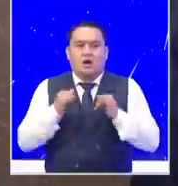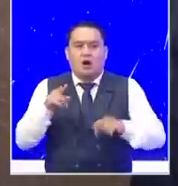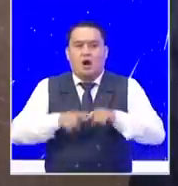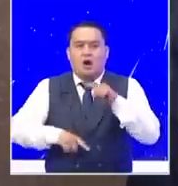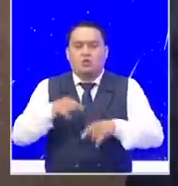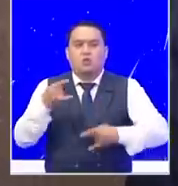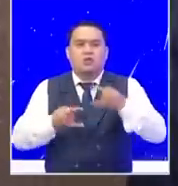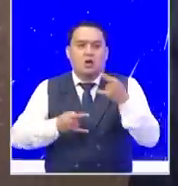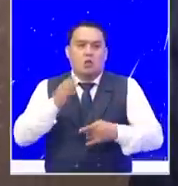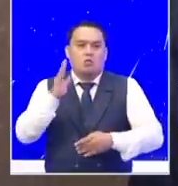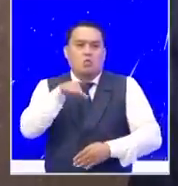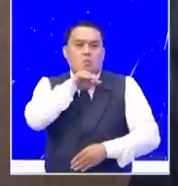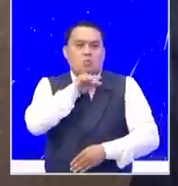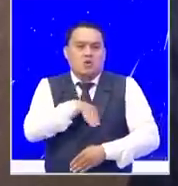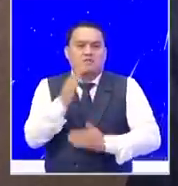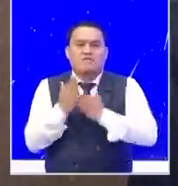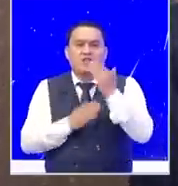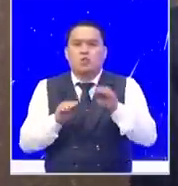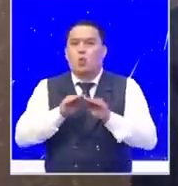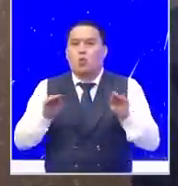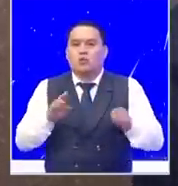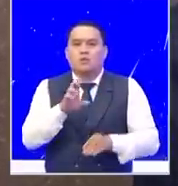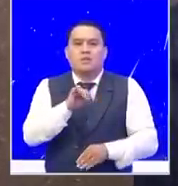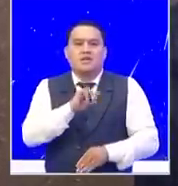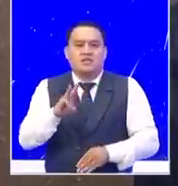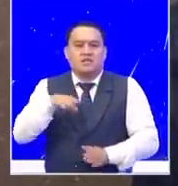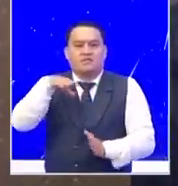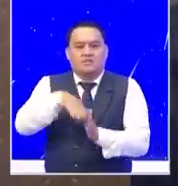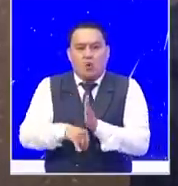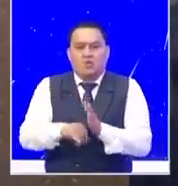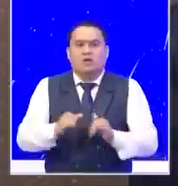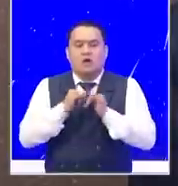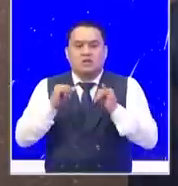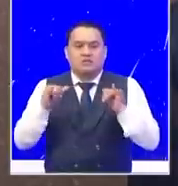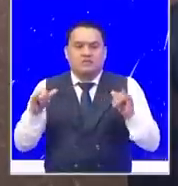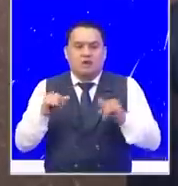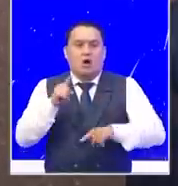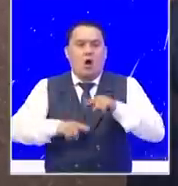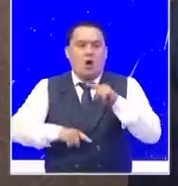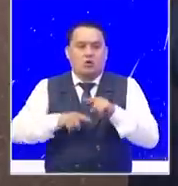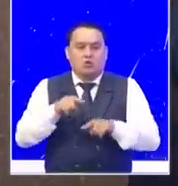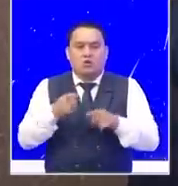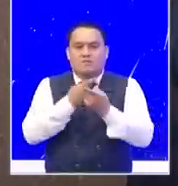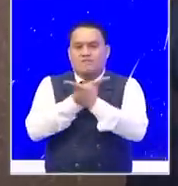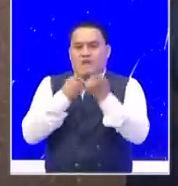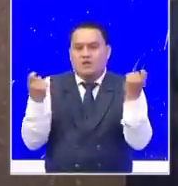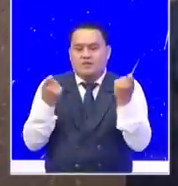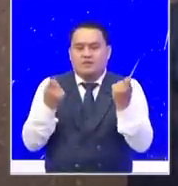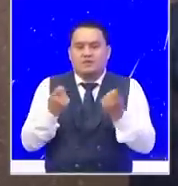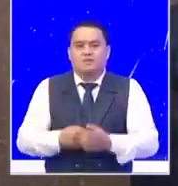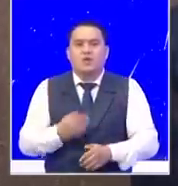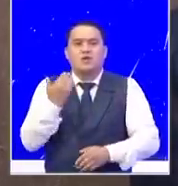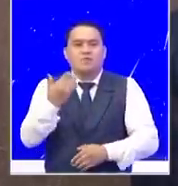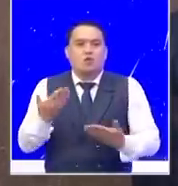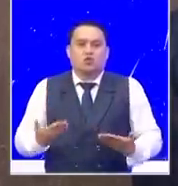отечественного телевидения. Будучи профессионалом высокого уровня, Бисен Куранбек внес существенный вклад в развитие отечественного информационного пространства.